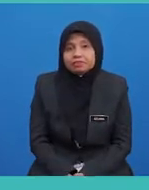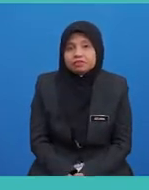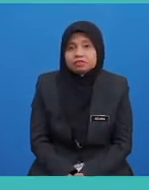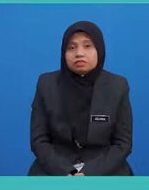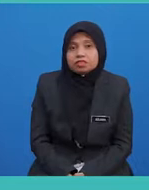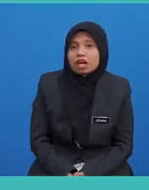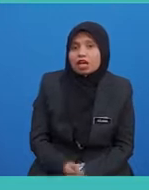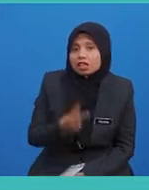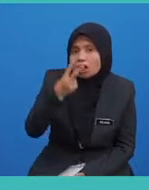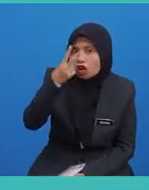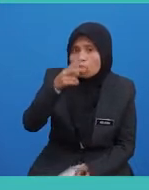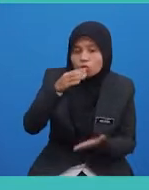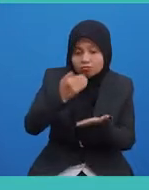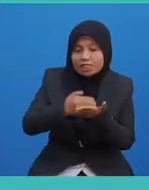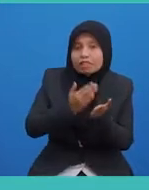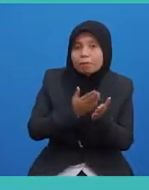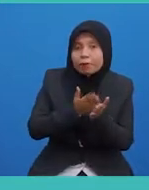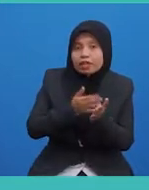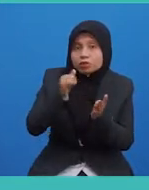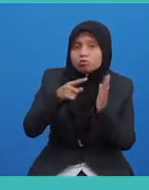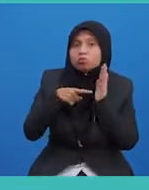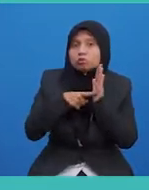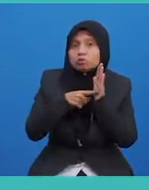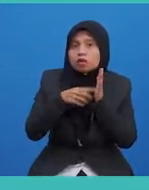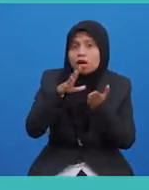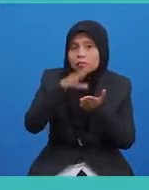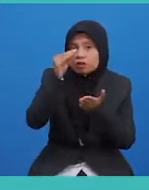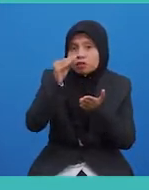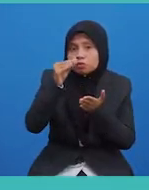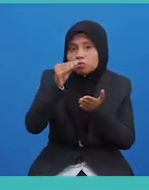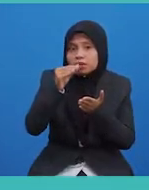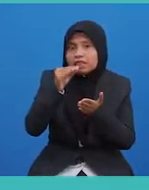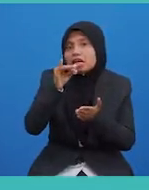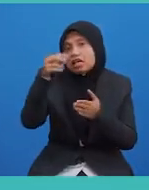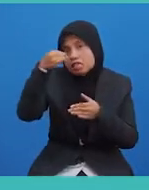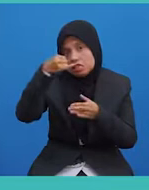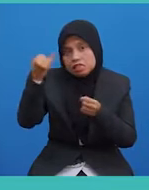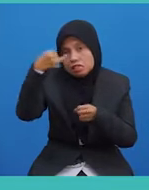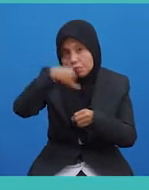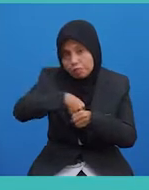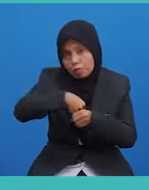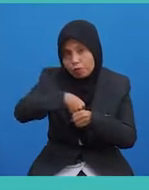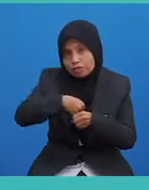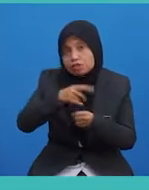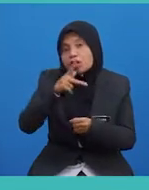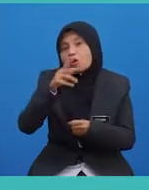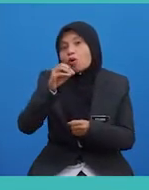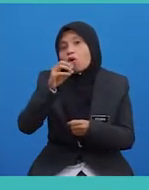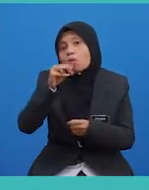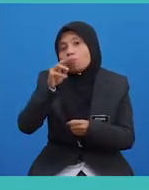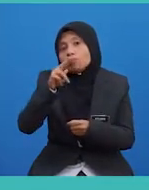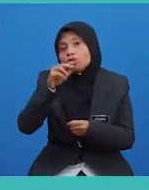Sila lihat carta pie ini. Ia menunjukkan maklumat import komoditi perikanan dari pelbagai negara ASEAN